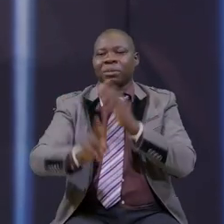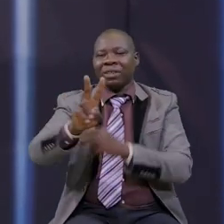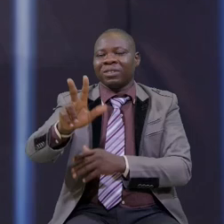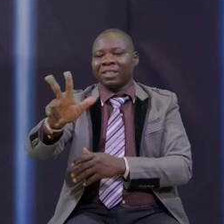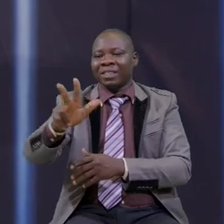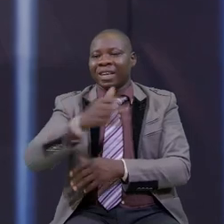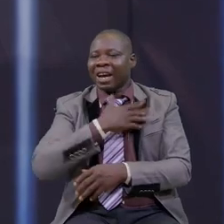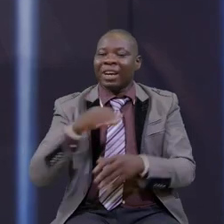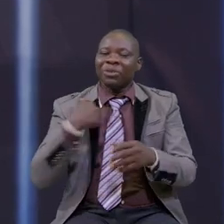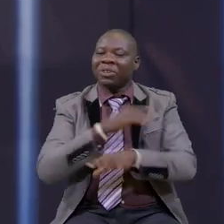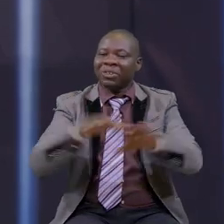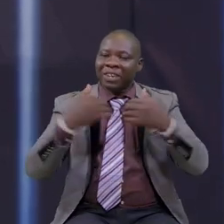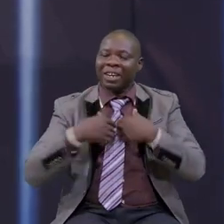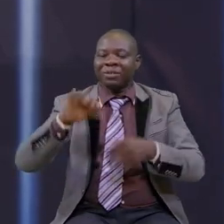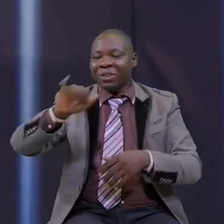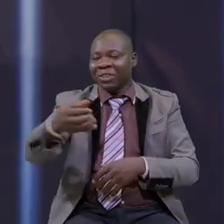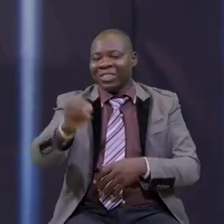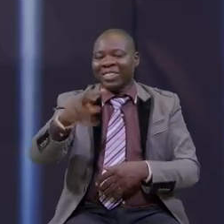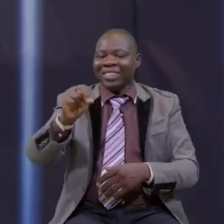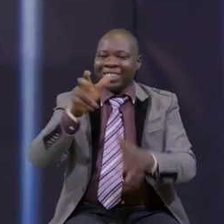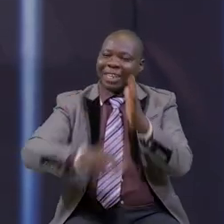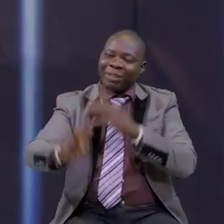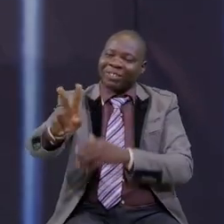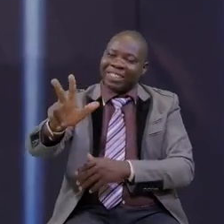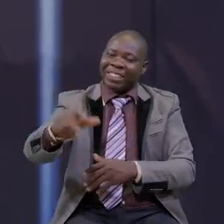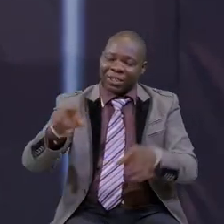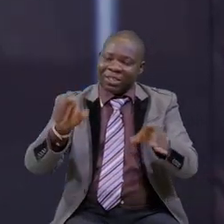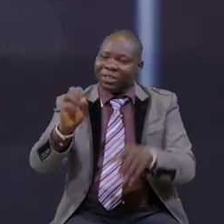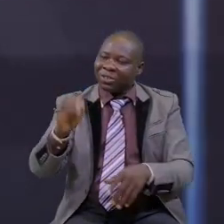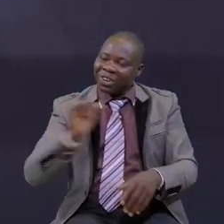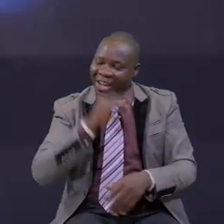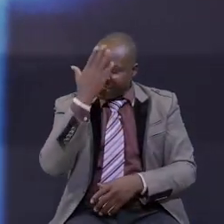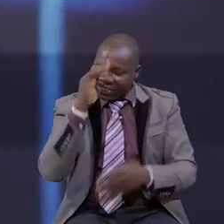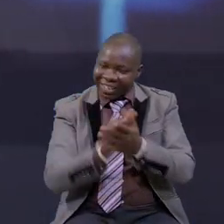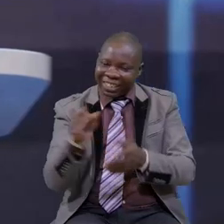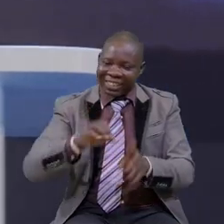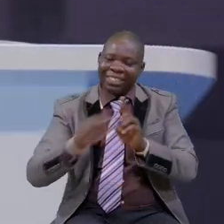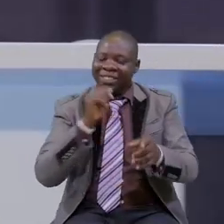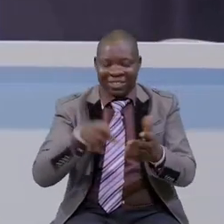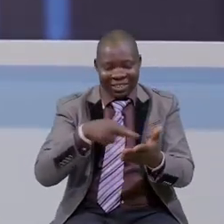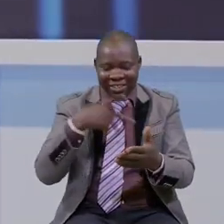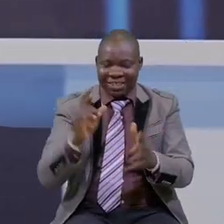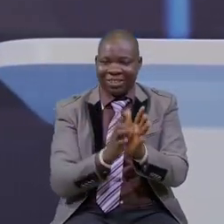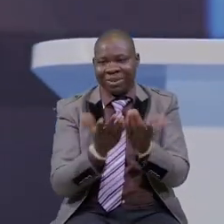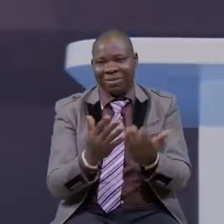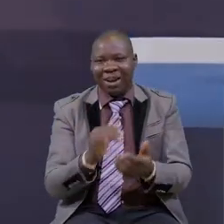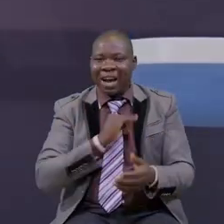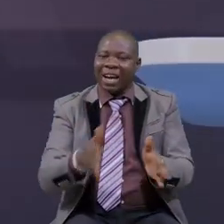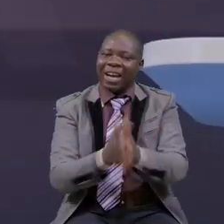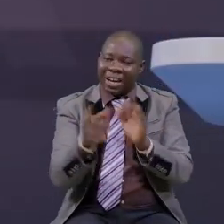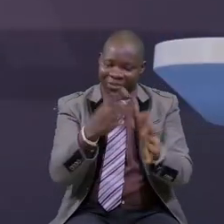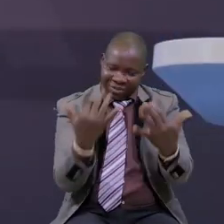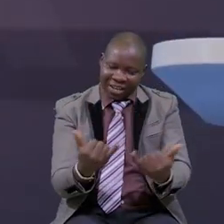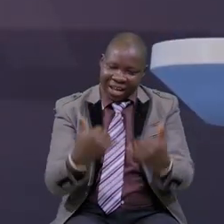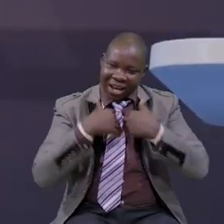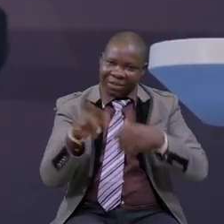Et Jean n'atteint pas chapitre 23. Et j'ai su qu'il n'a pas lu la Bible. Et je te demande, est-ce que tu as lu la